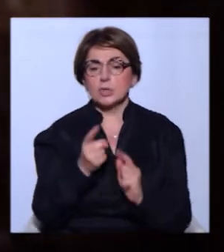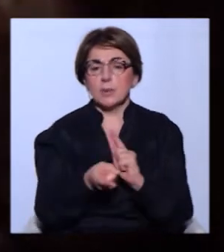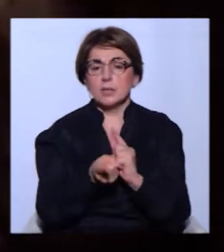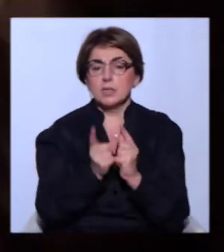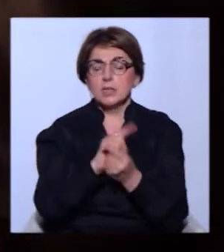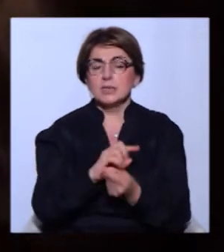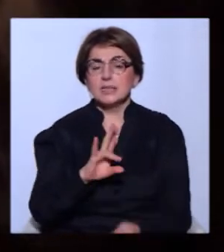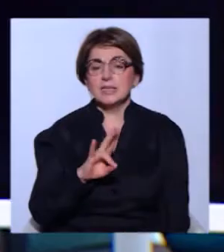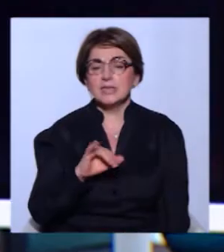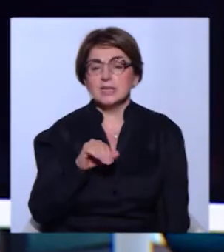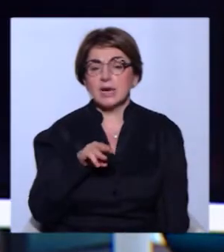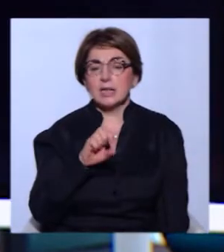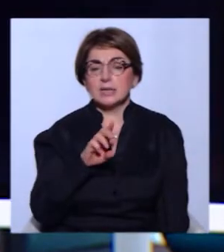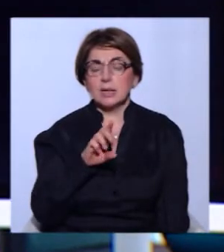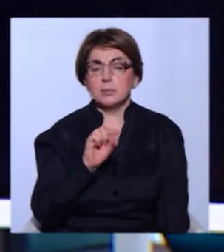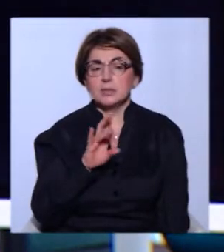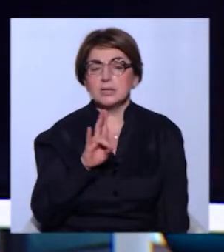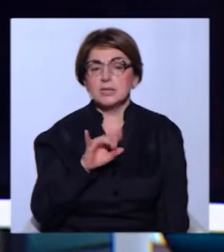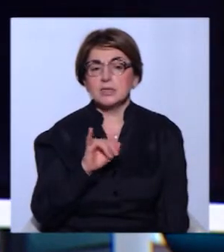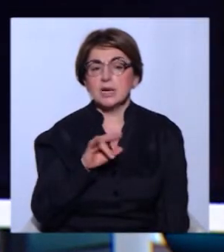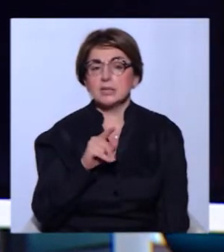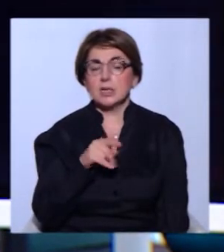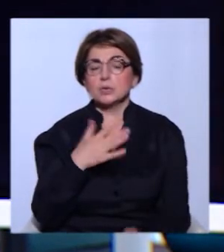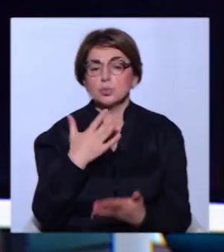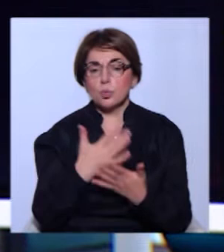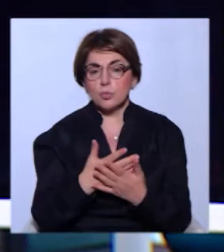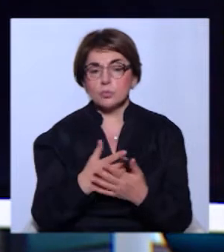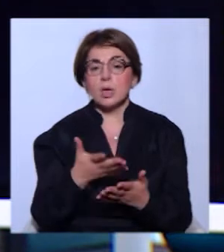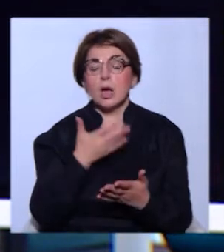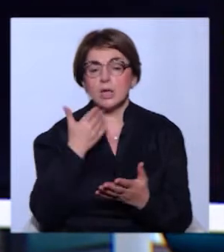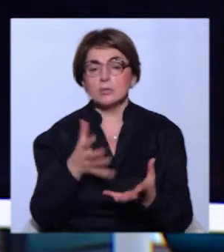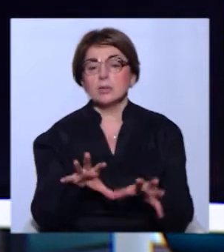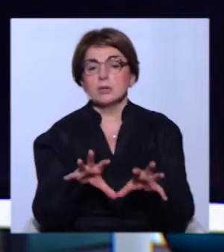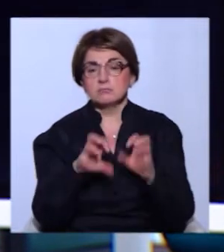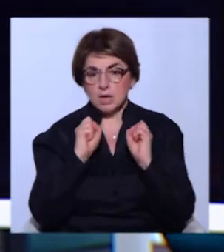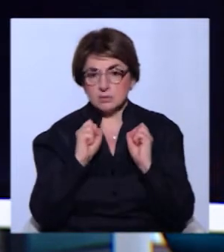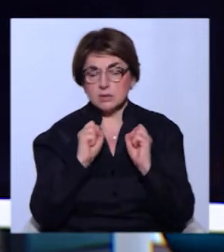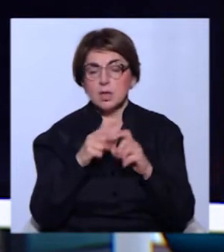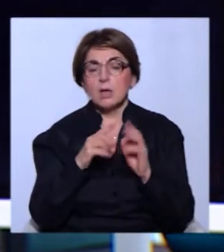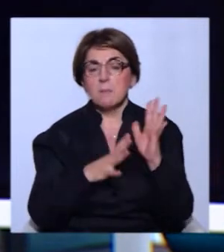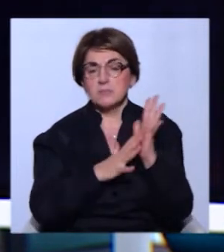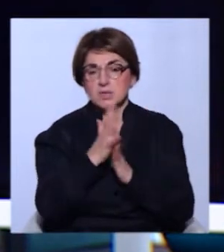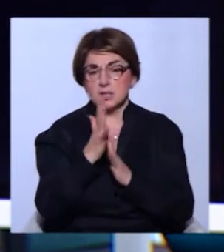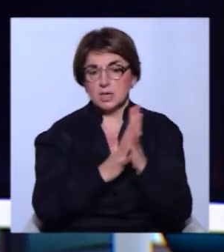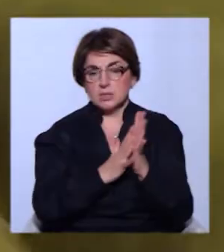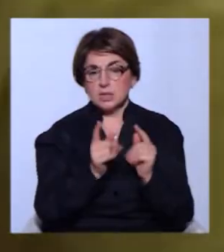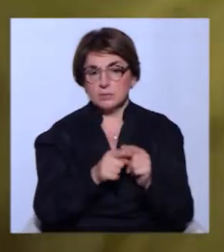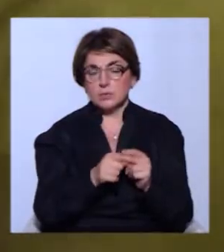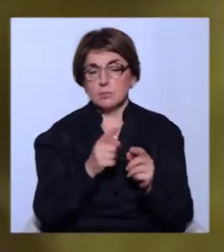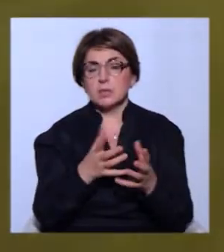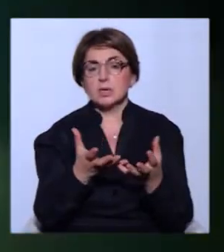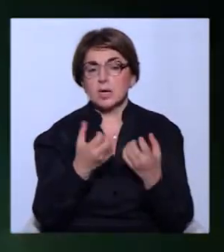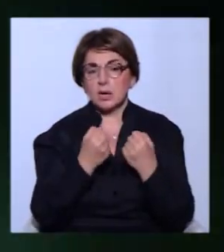მას ნიტრატებად. ნიტრატი უკვე ასათვისებელი არის, ადვილად ასათვისებელია მცენარისათვის, ის